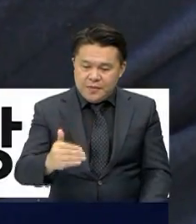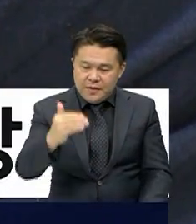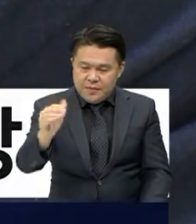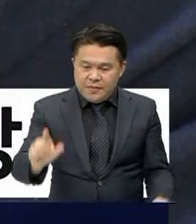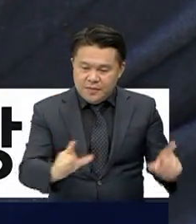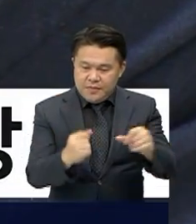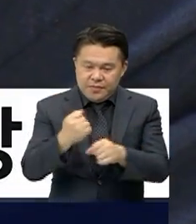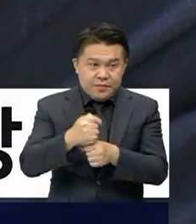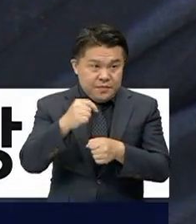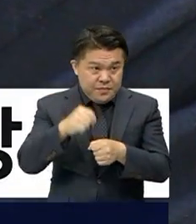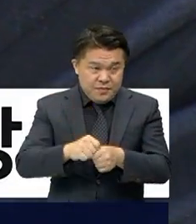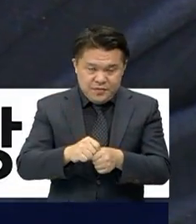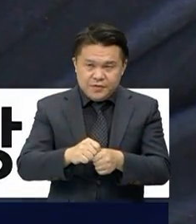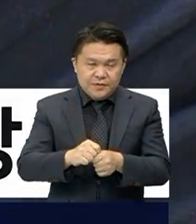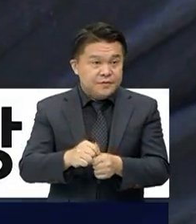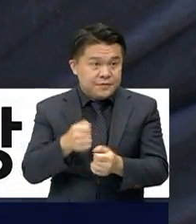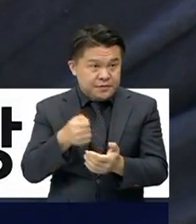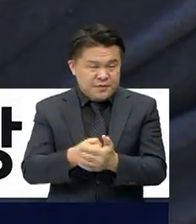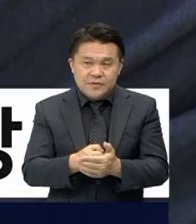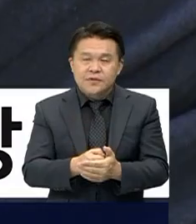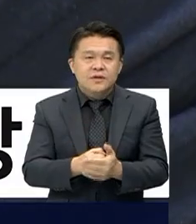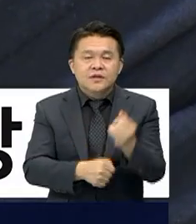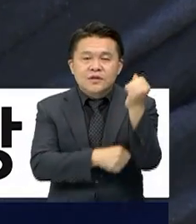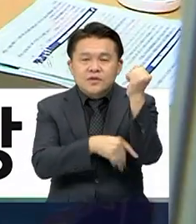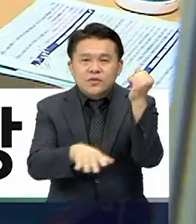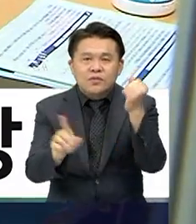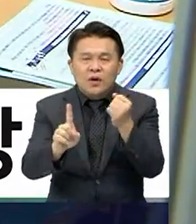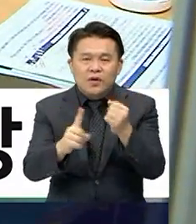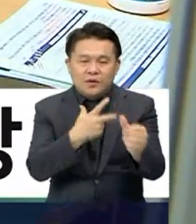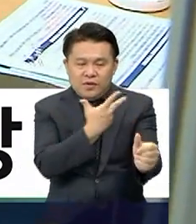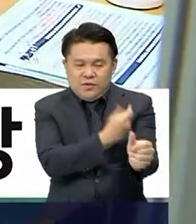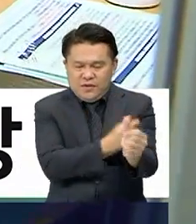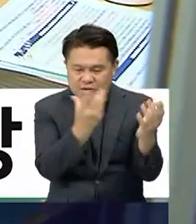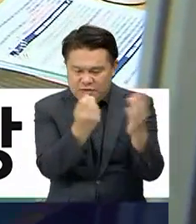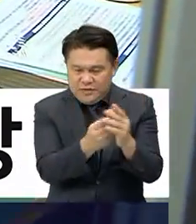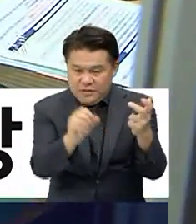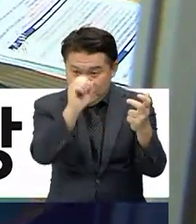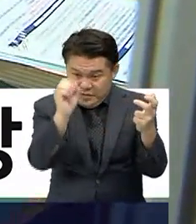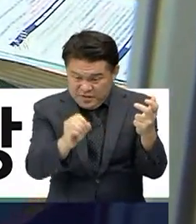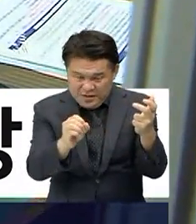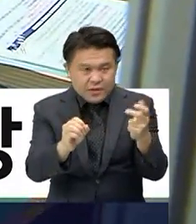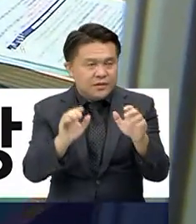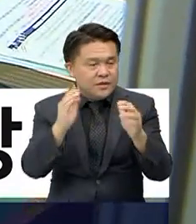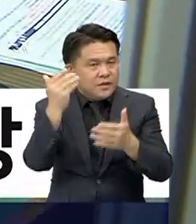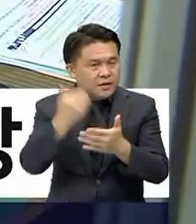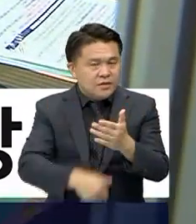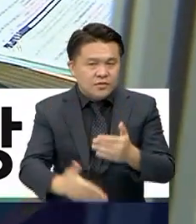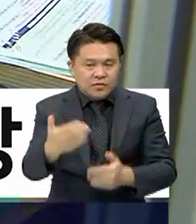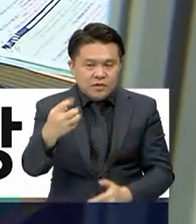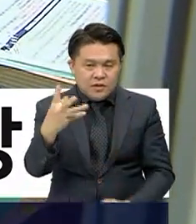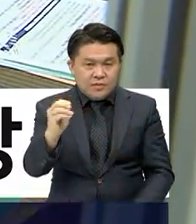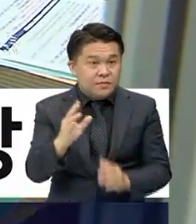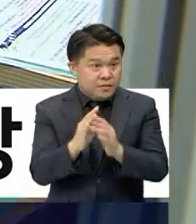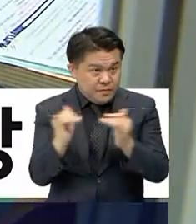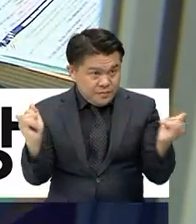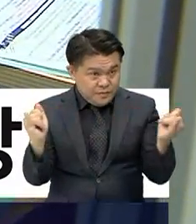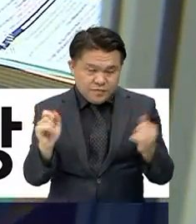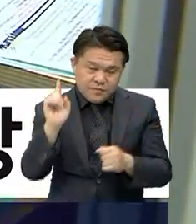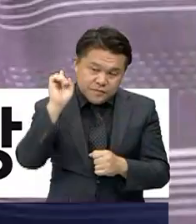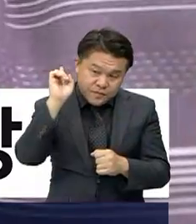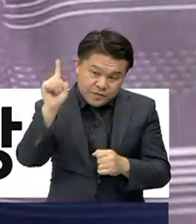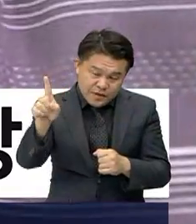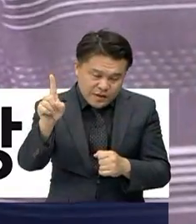회복으로의 전환을 위한 목표로 잡은 접종 완료율 70%까지는 94만 명 정도가 남았는데 이르면